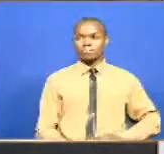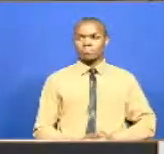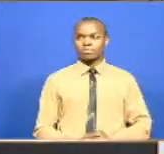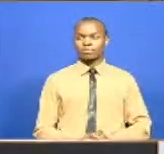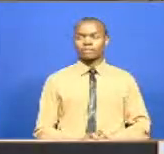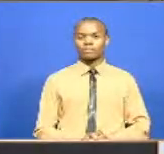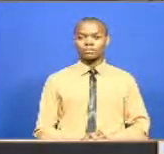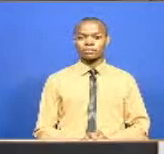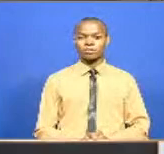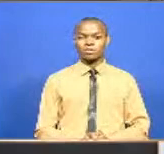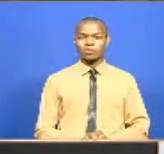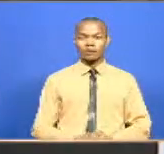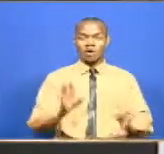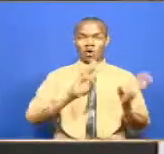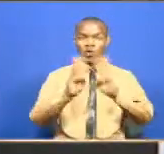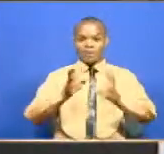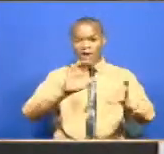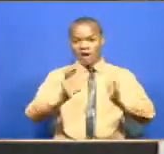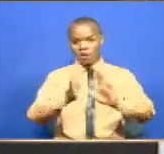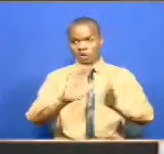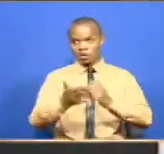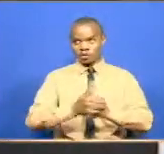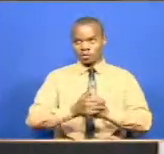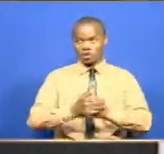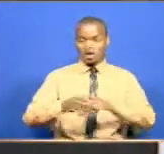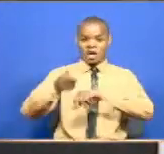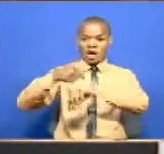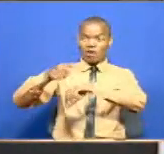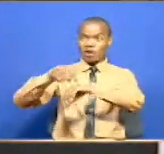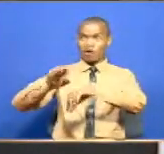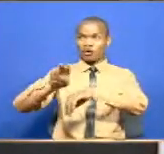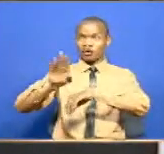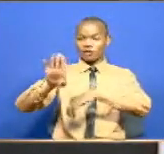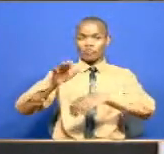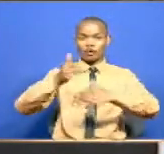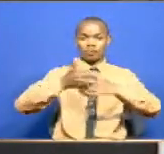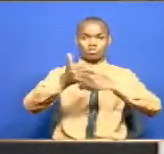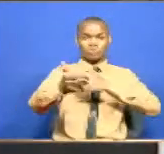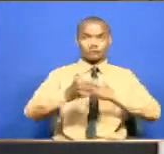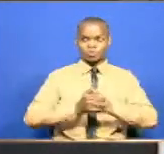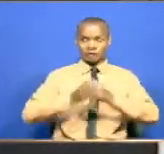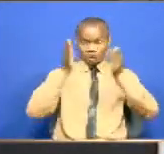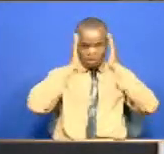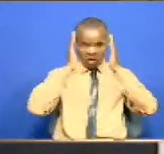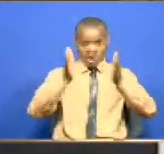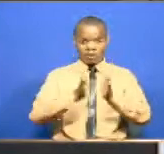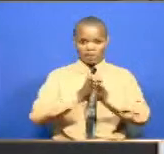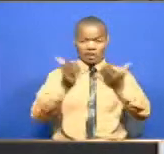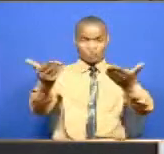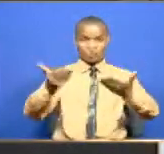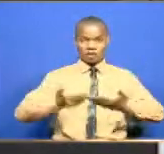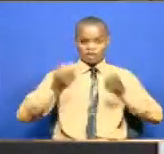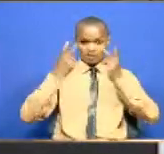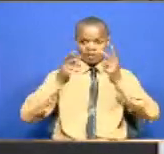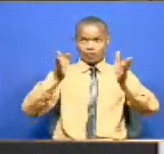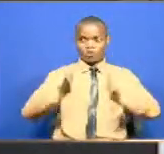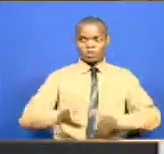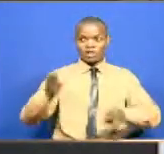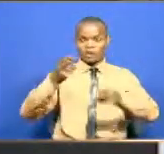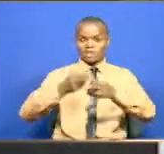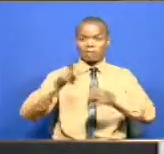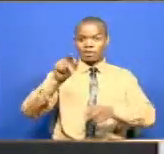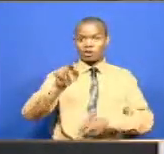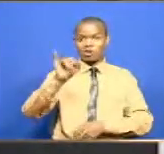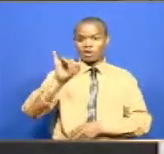Ni utabiri wa hali ya hewa katika muda wa saa 24 zijazo. Hujambo na karibu mtazamaji. Jina langu ni